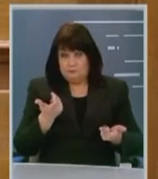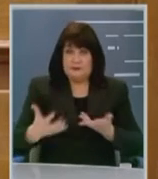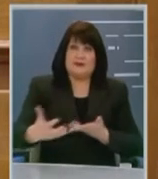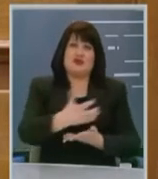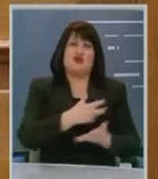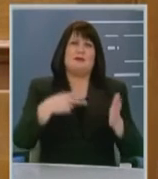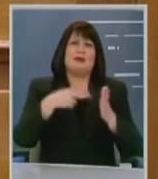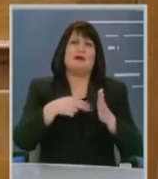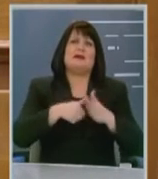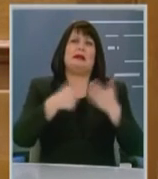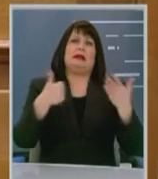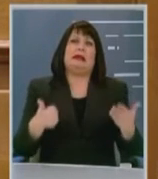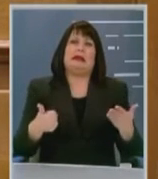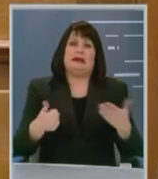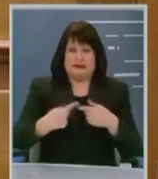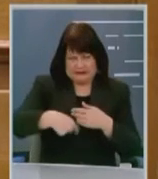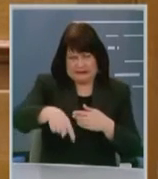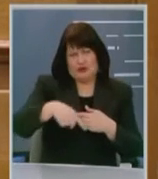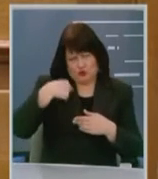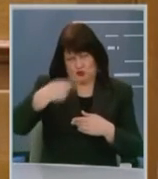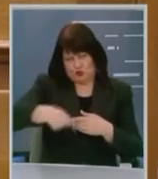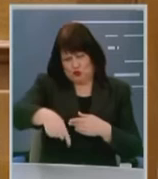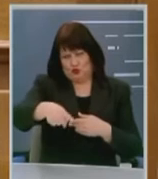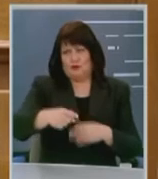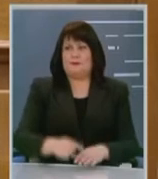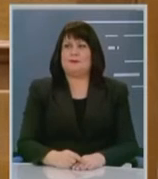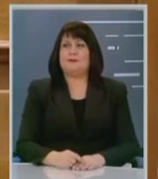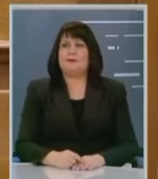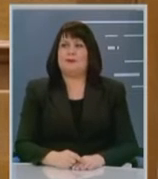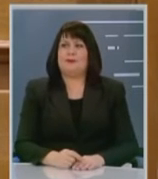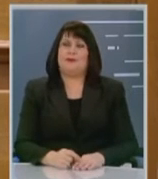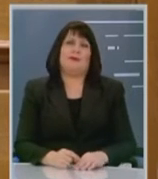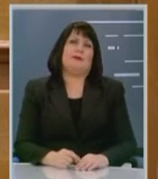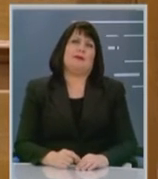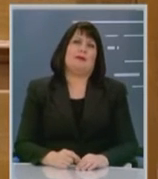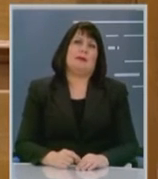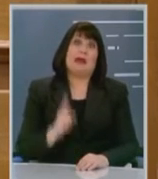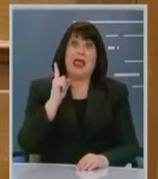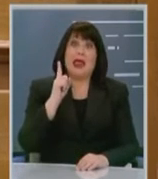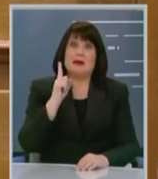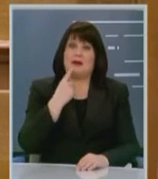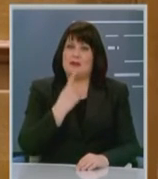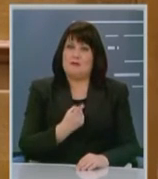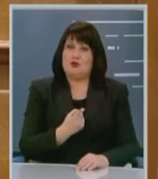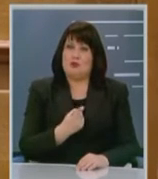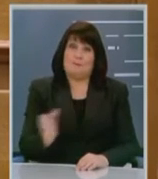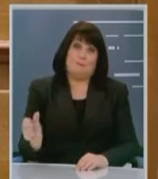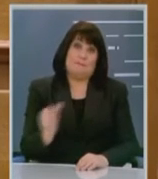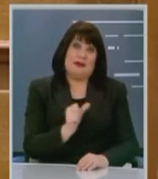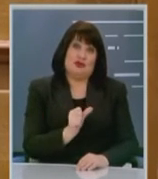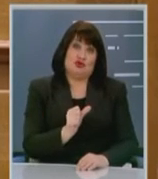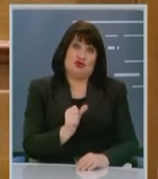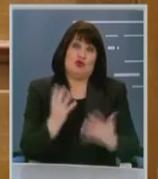του 2016 που θα εκαθαριστεί το 2017. Μόνο ένα θα σας πω νούμερο. Ότι θα επιστραφεί